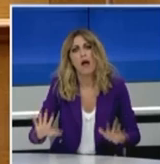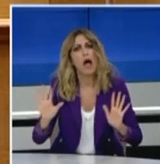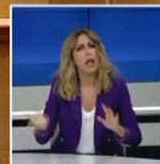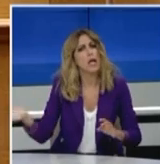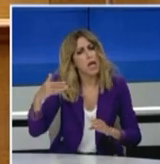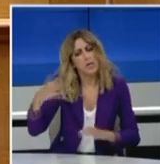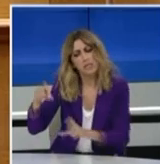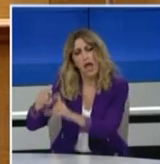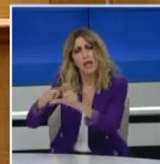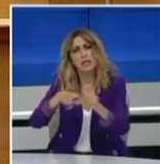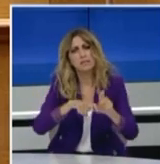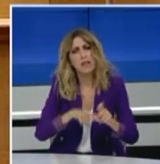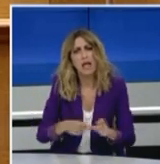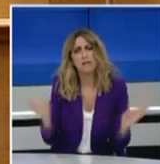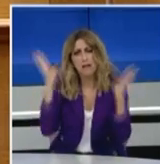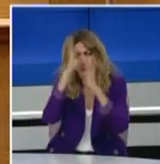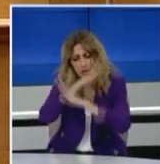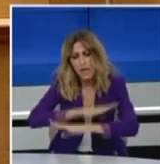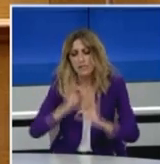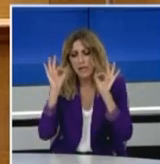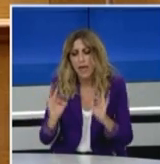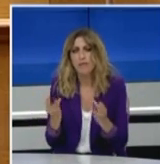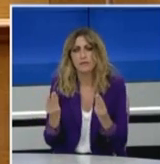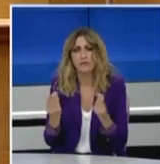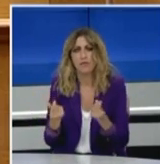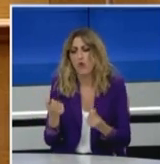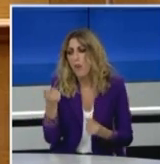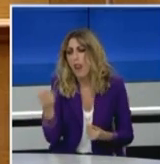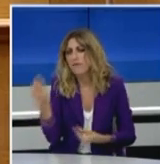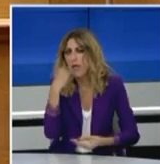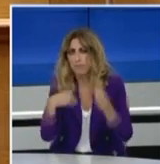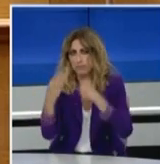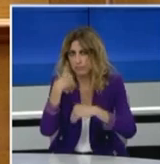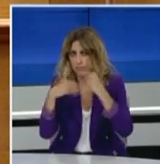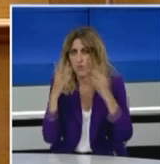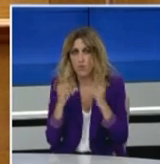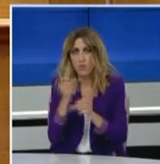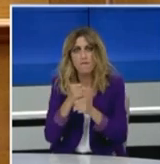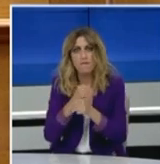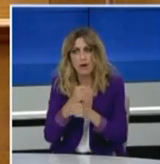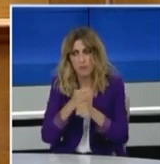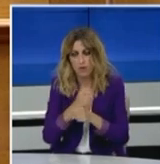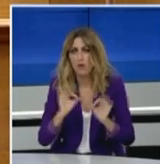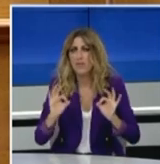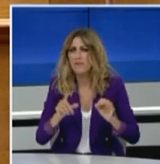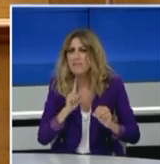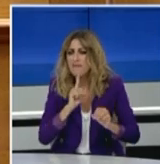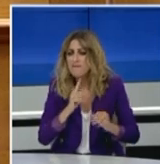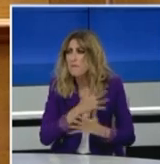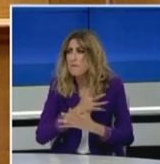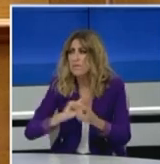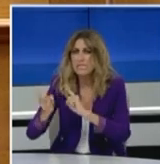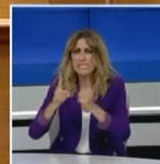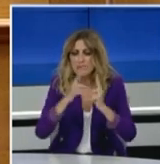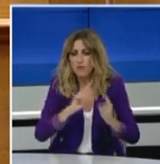κολοσσούς. Με αυτά τα γνωστά deal μεταξύ κρατών και μεγάλων εταιριών μένουν όλοι ευχαριστημένοι, αφού